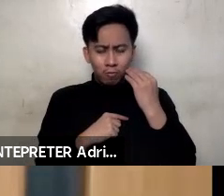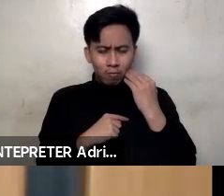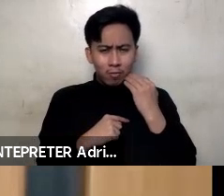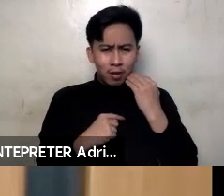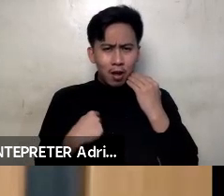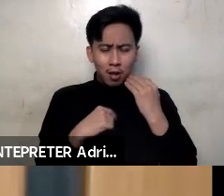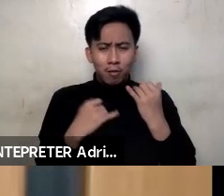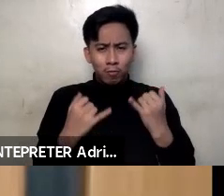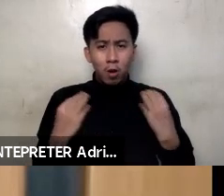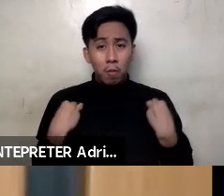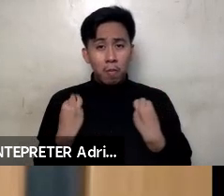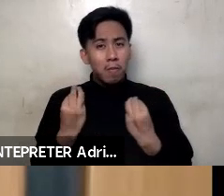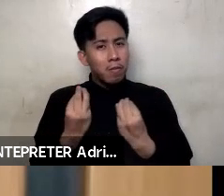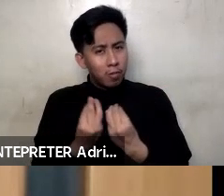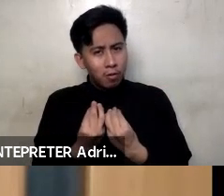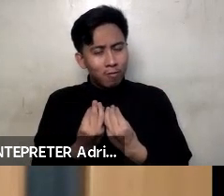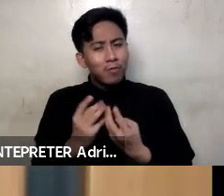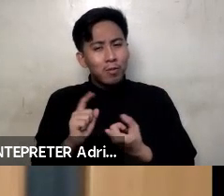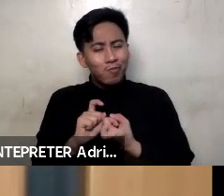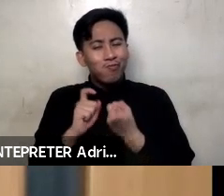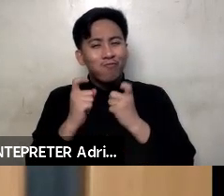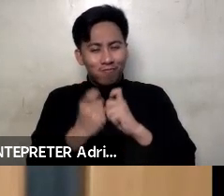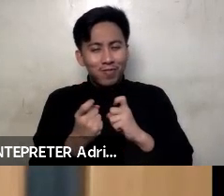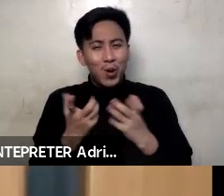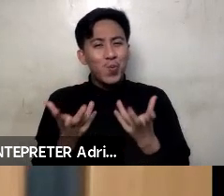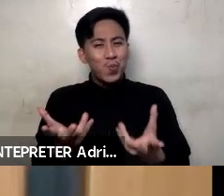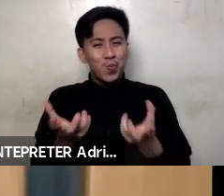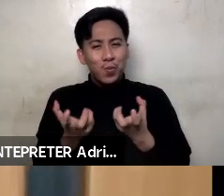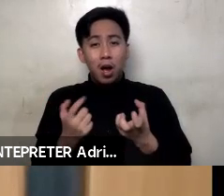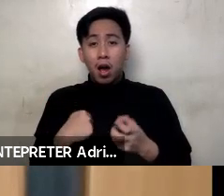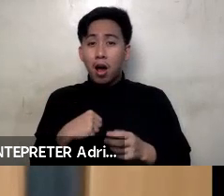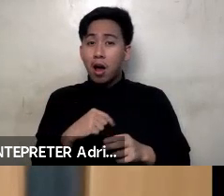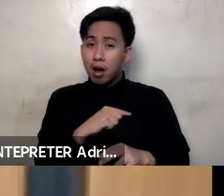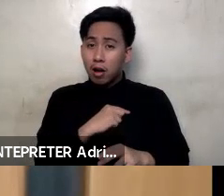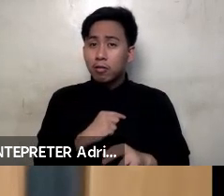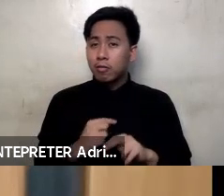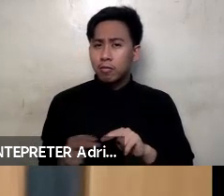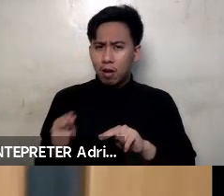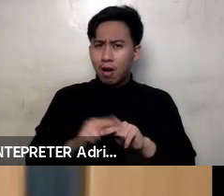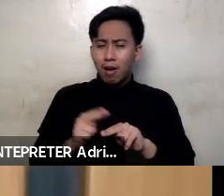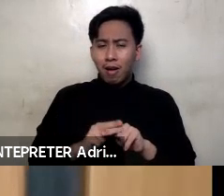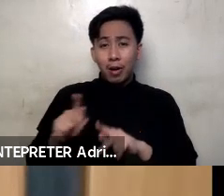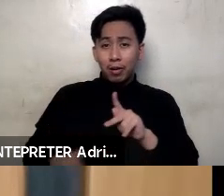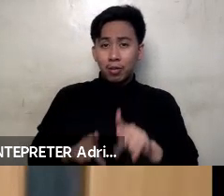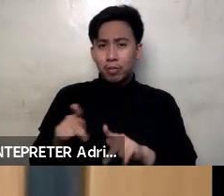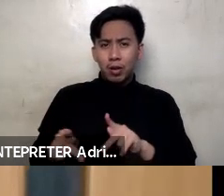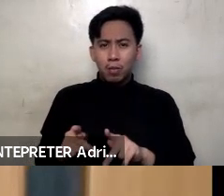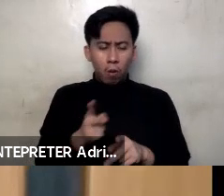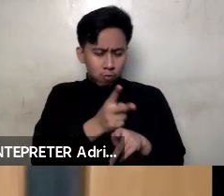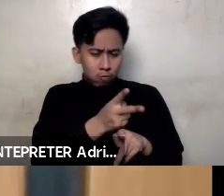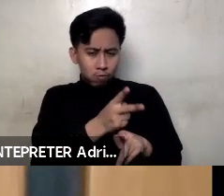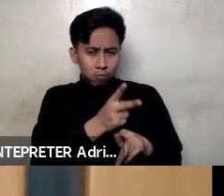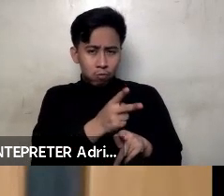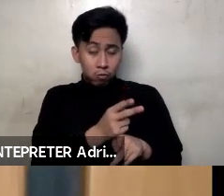naging membro kami ng pagbabago. Nagdagdag kami ng mga tao na tututok sa